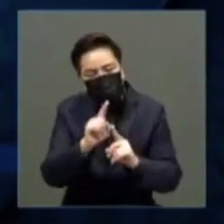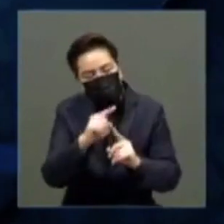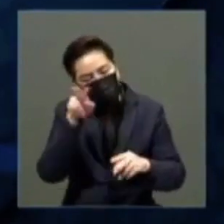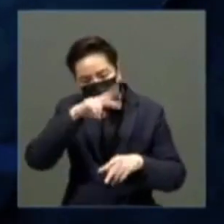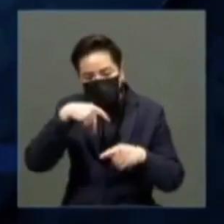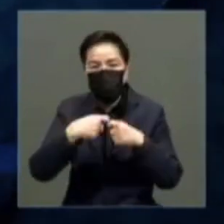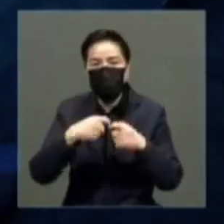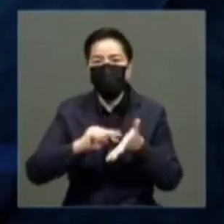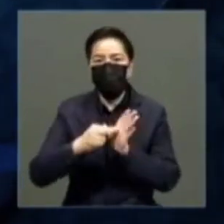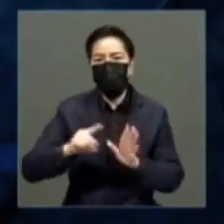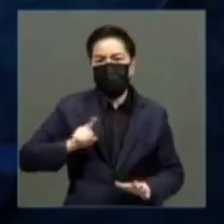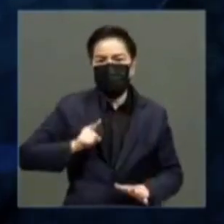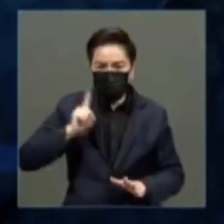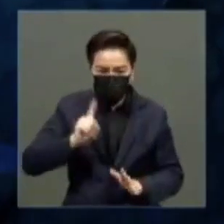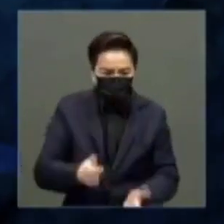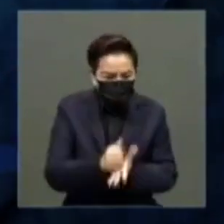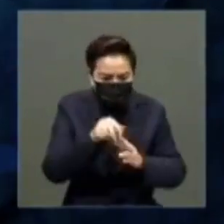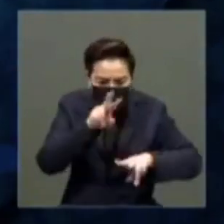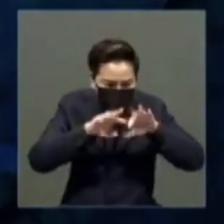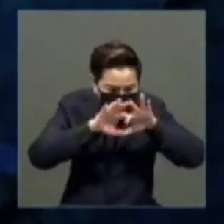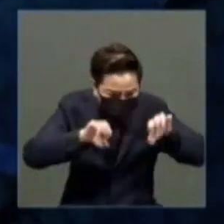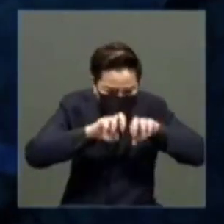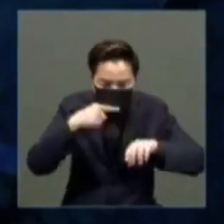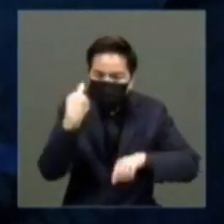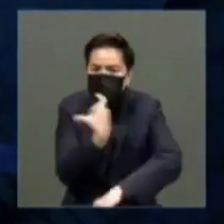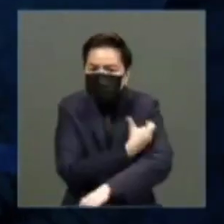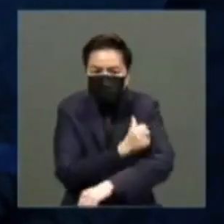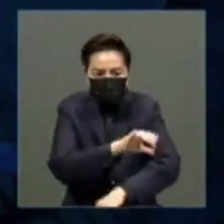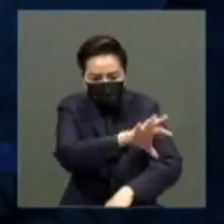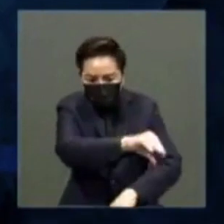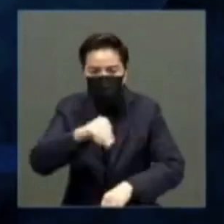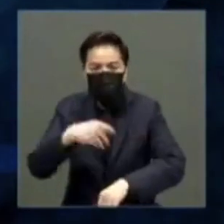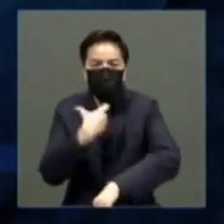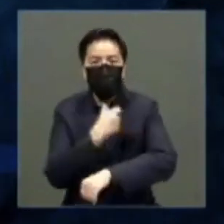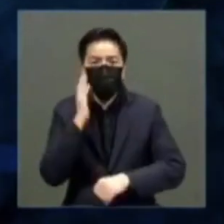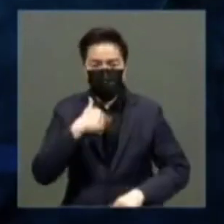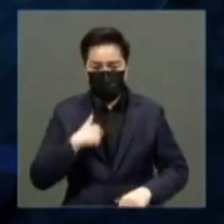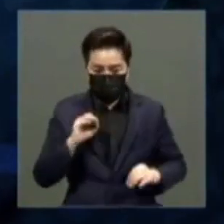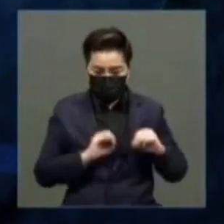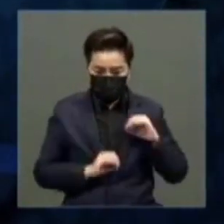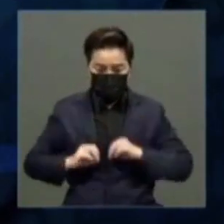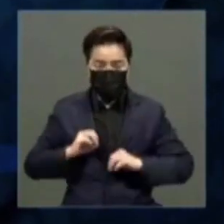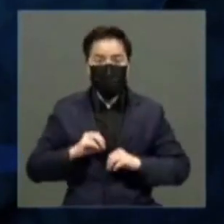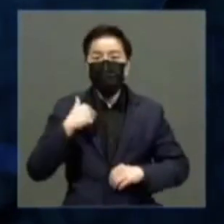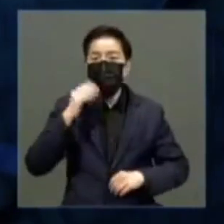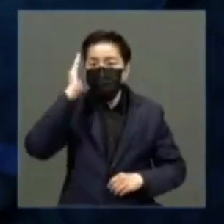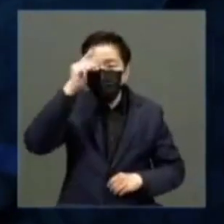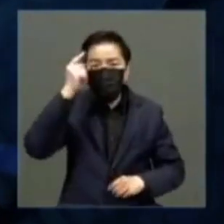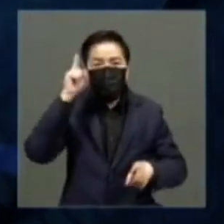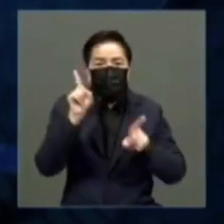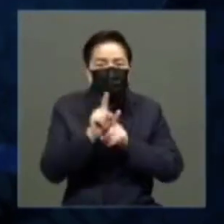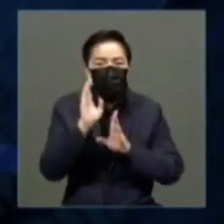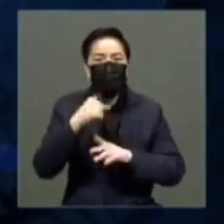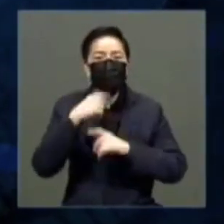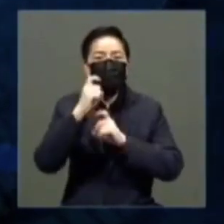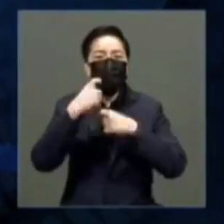ได้ว่าเป็นความรับผิดชอบร่วมกันนะคะหากการที่ฉีดวัคซีนนอกจากจะช่วยให้ท่านปลอดภัยทำให้ท่านไม่มีความ